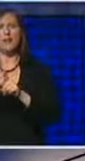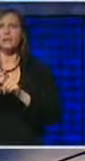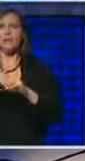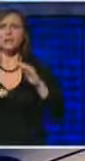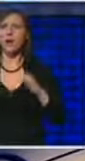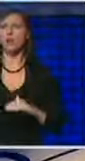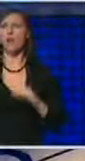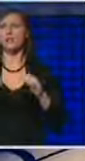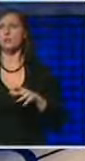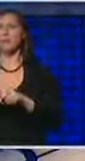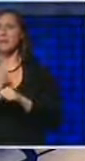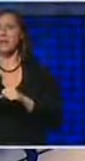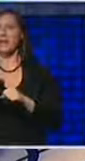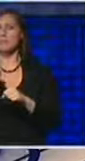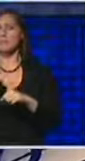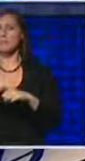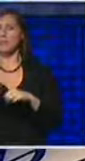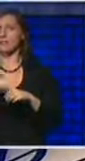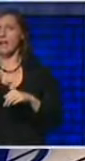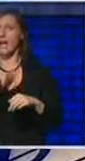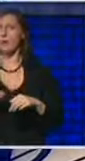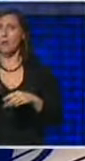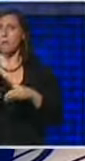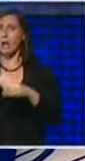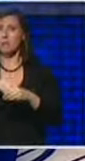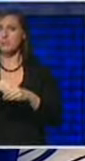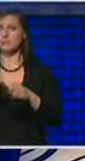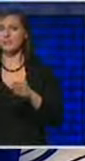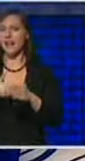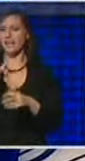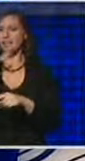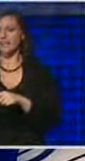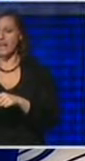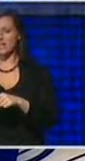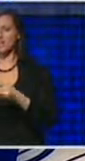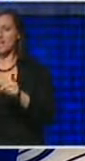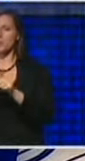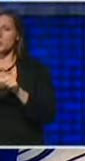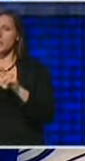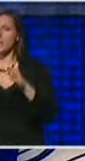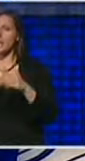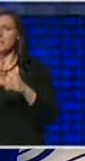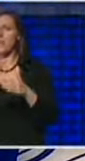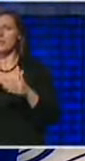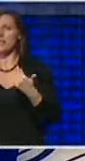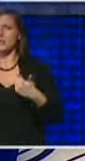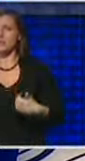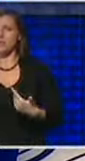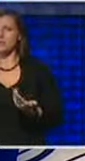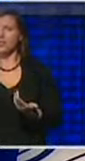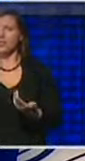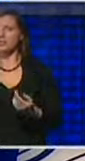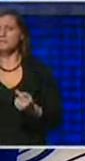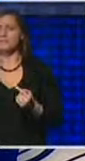ilyen mértékű győzelemre precedens Európában, és aztán elkezdett válaszolni, és valami olyasmivel kezdte, hogy hitelesség. Igen, azt gondolom,